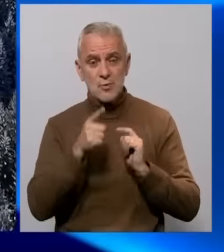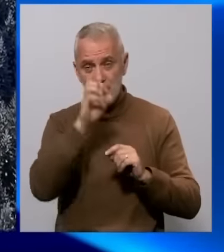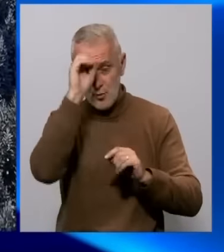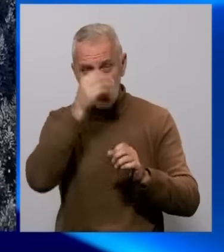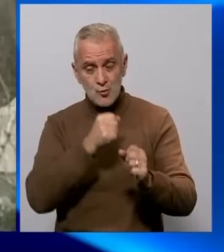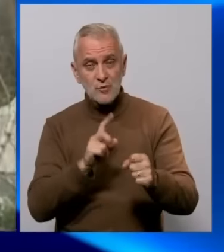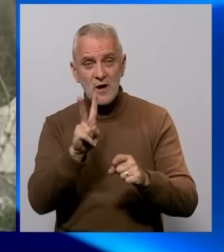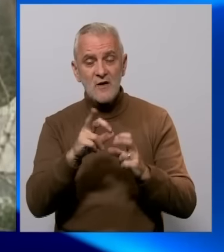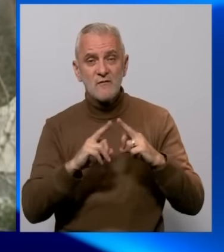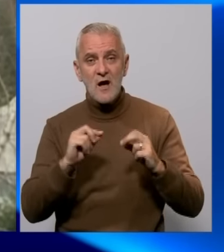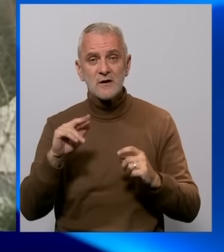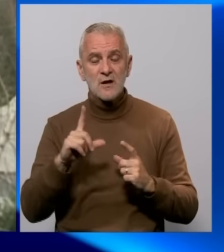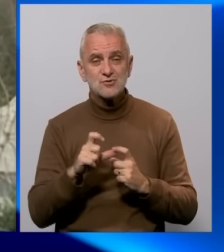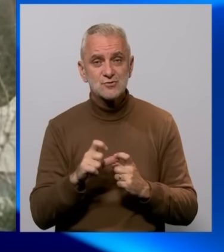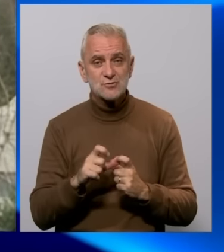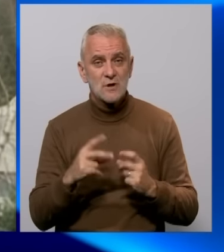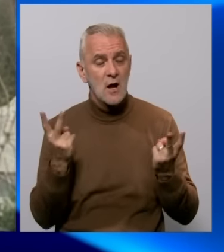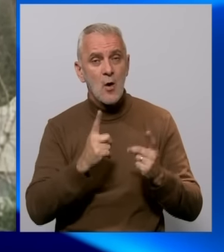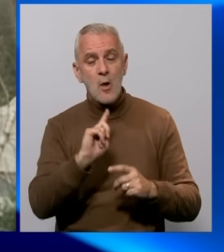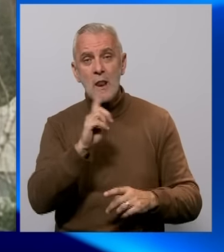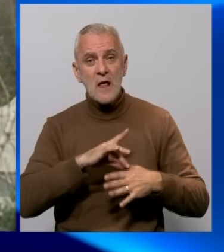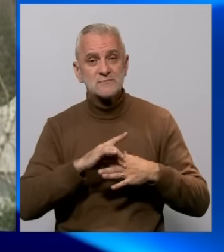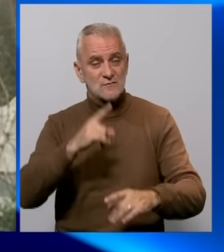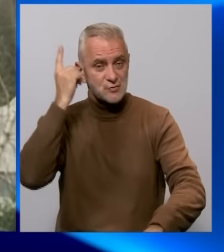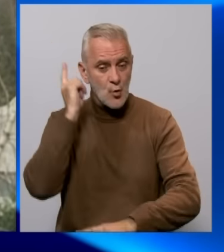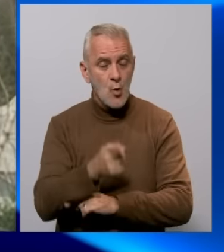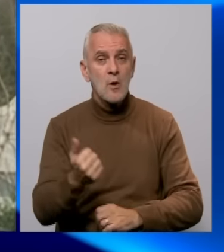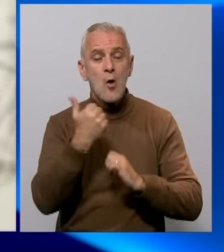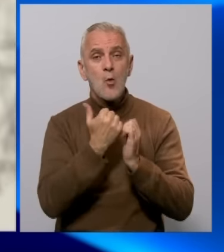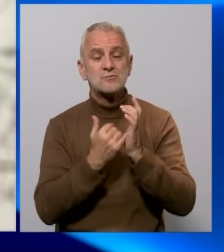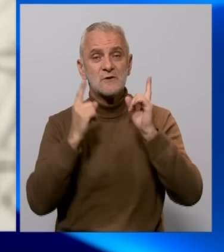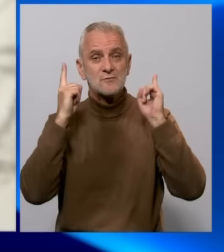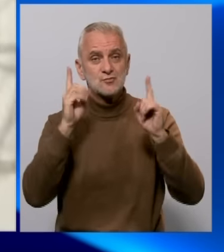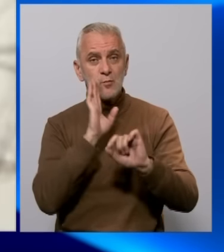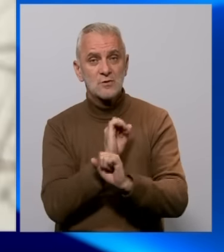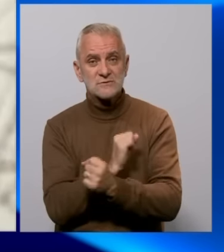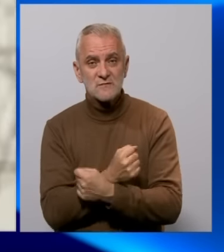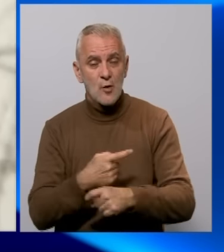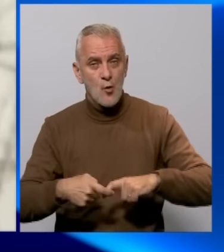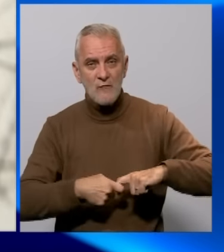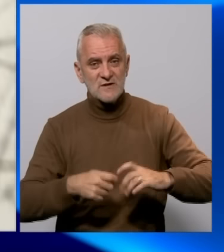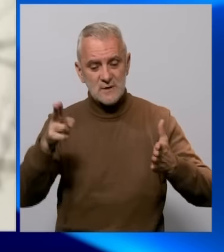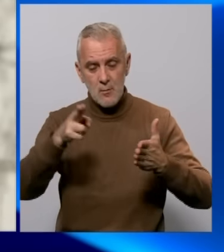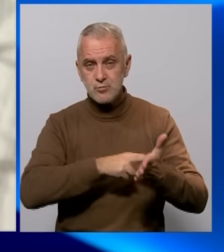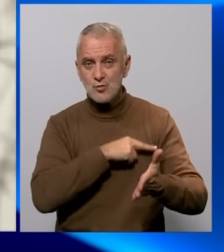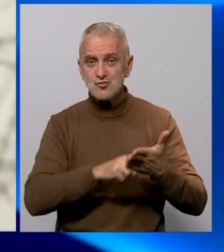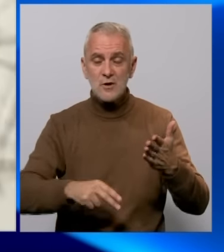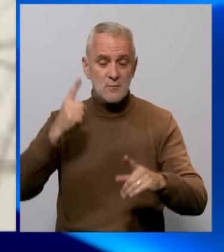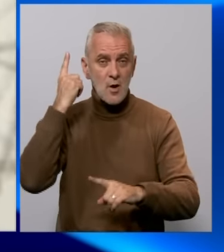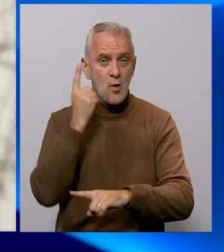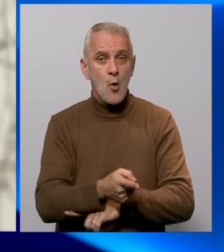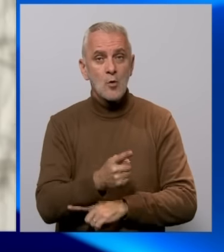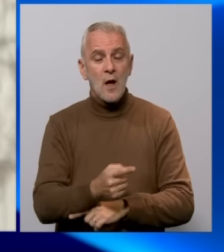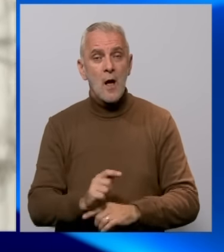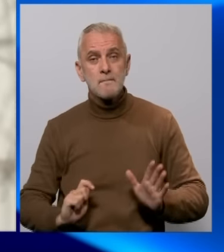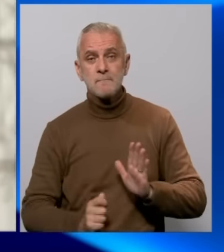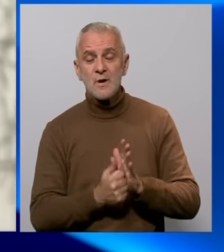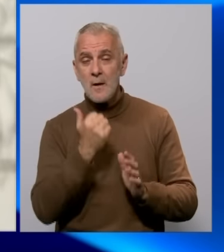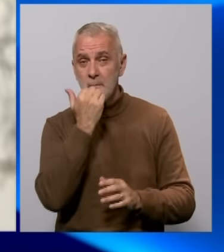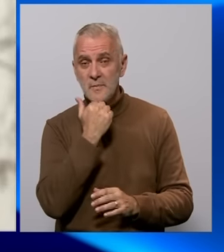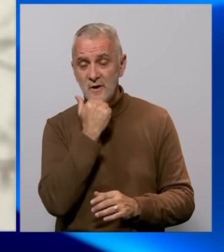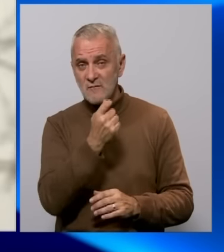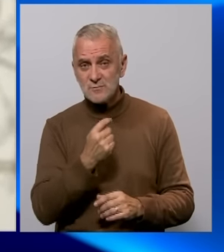rudnika u Varešu, kao i za nesprovođenje odluke Ustavnog suda BiH u vezi sa poništenjem odluke o prodaji privatnoj kompaniji državnog